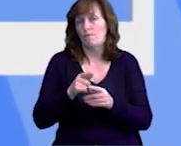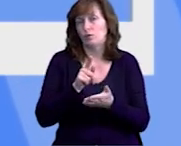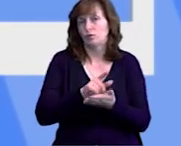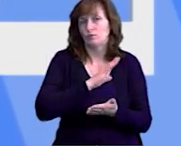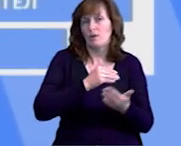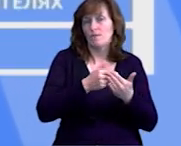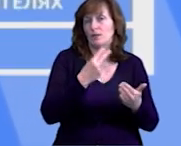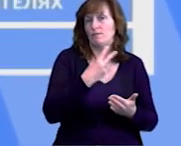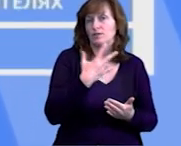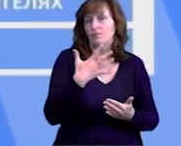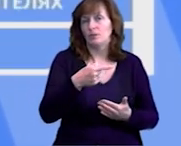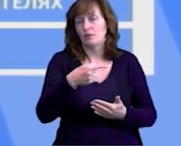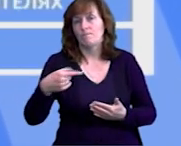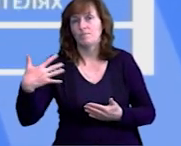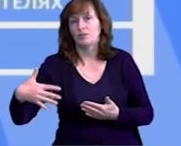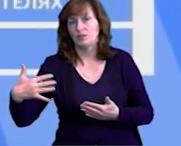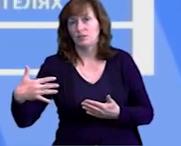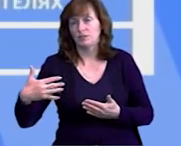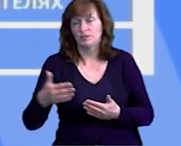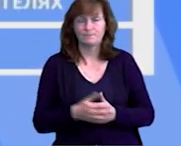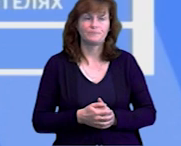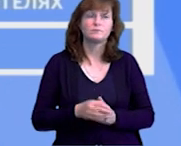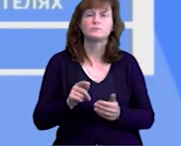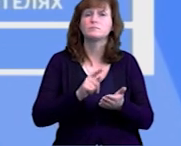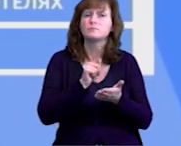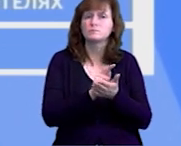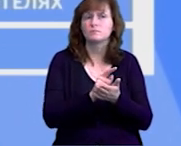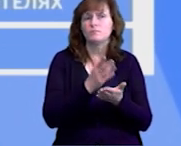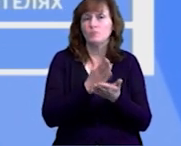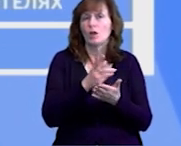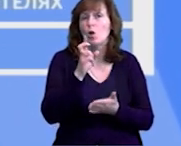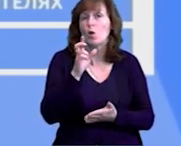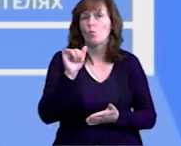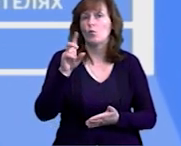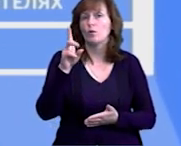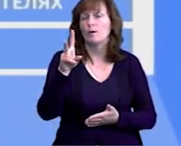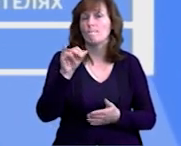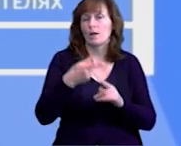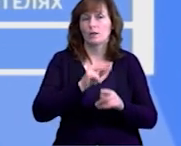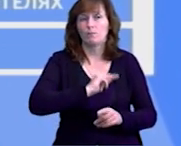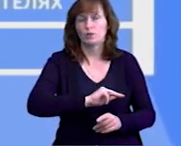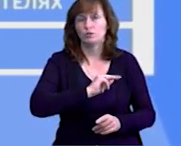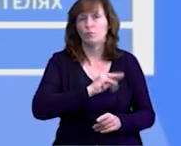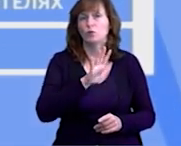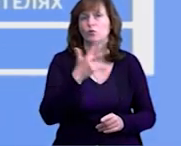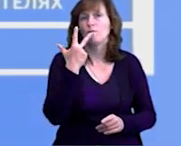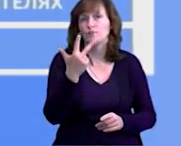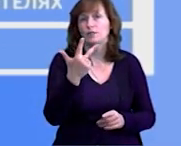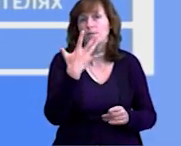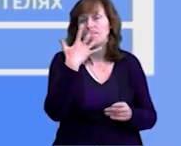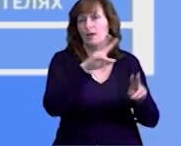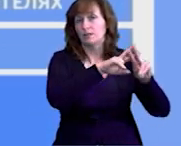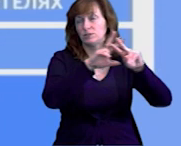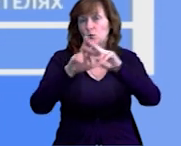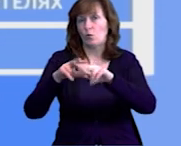їх має бути від 25 до 50. Законопроєкт пропонує легалізувати і букмекерів. Вони мають право працювати лише в